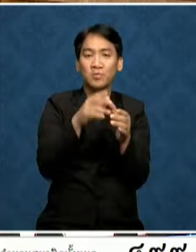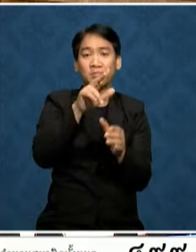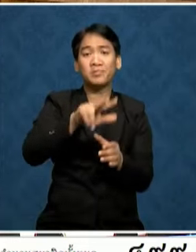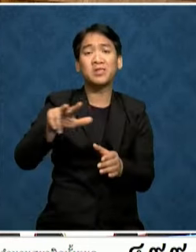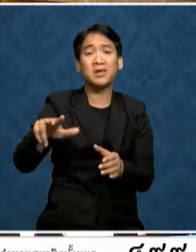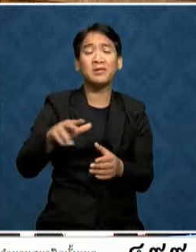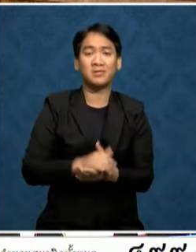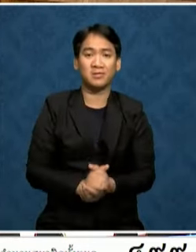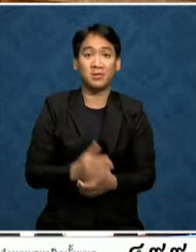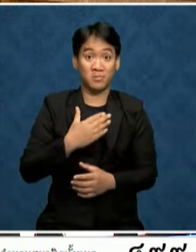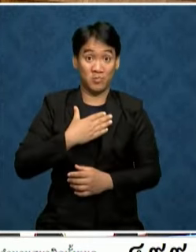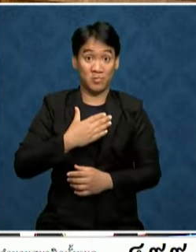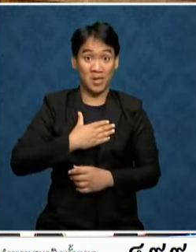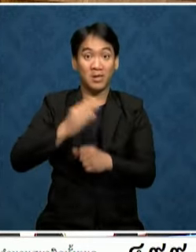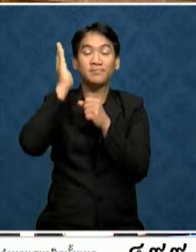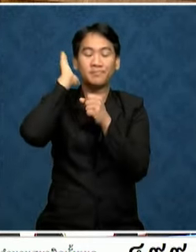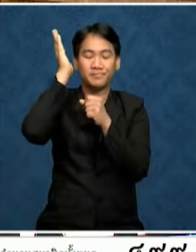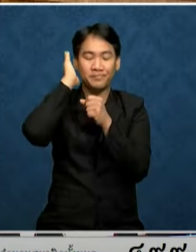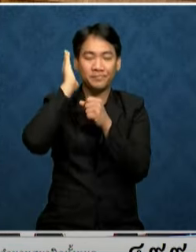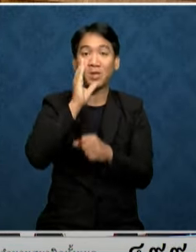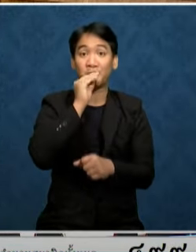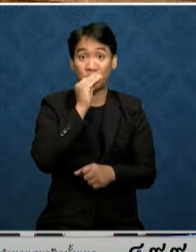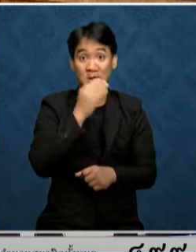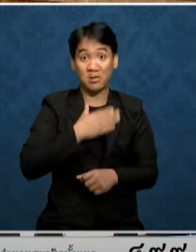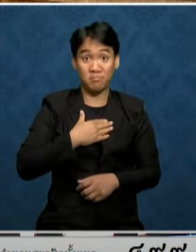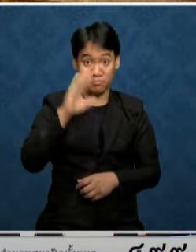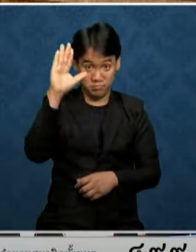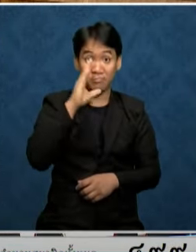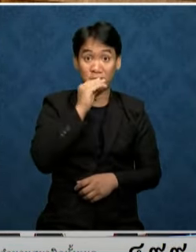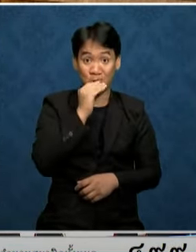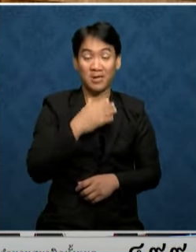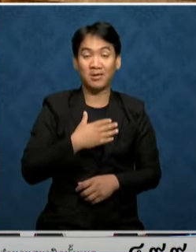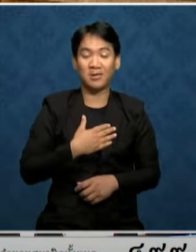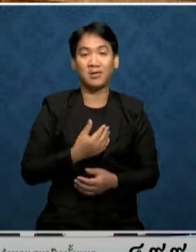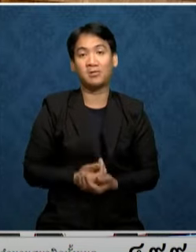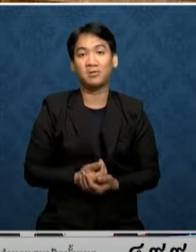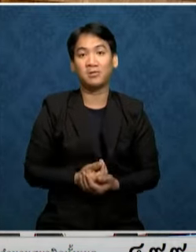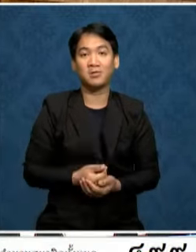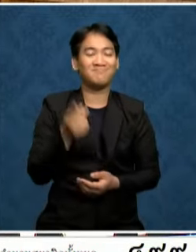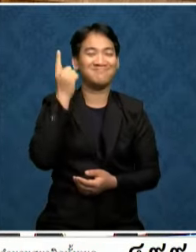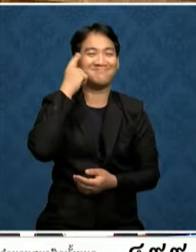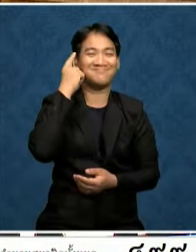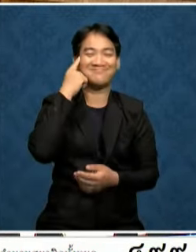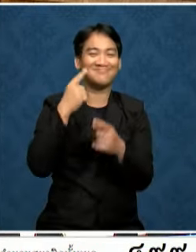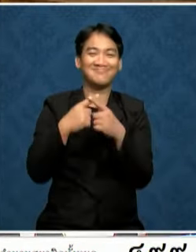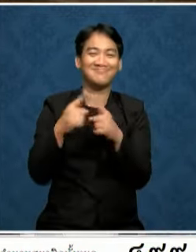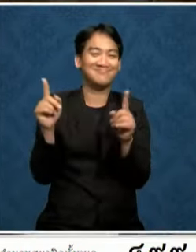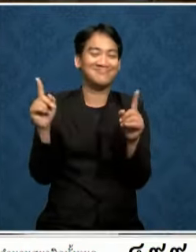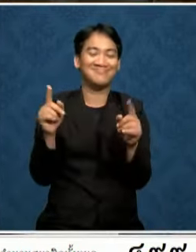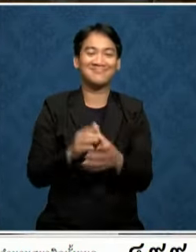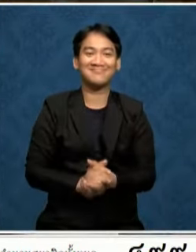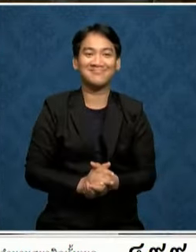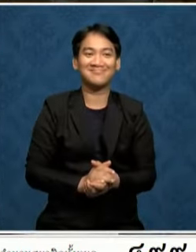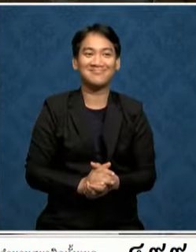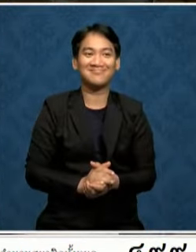ขออภิปรายนะครับไม่ได้เห็นด้วยบอกตรงๆเลยไม่ได้เห็นด้วย